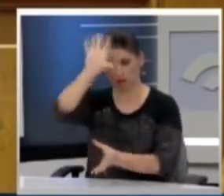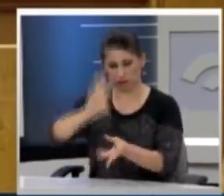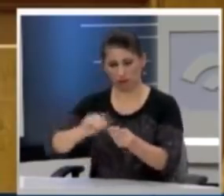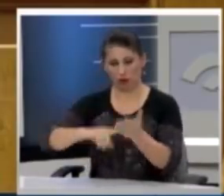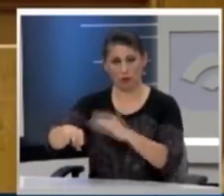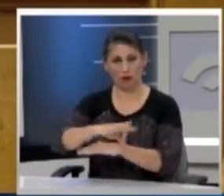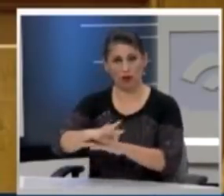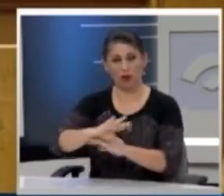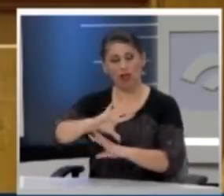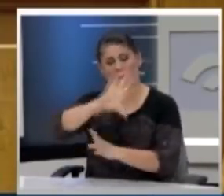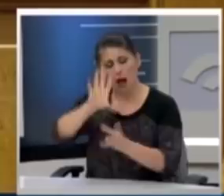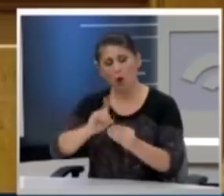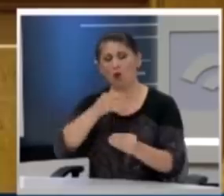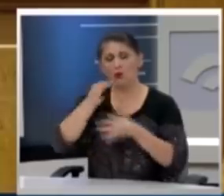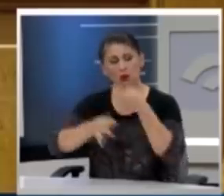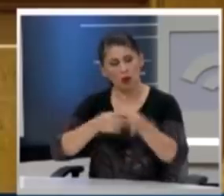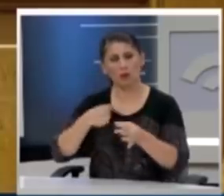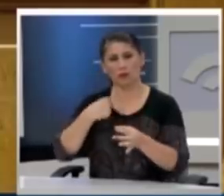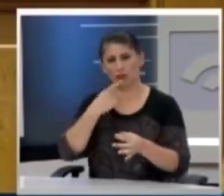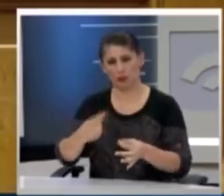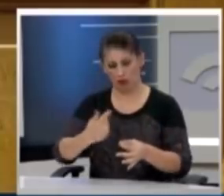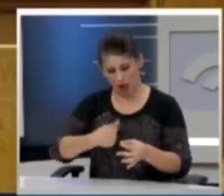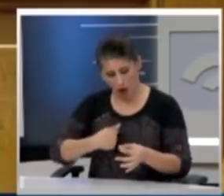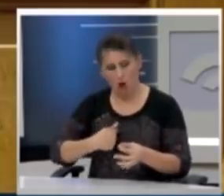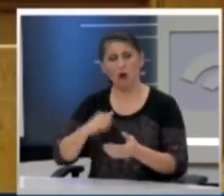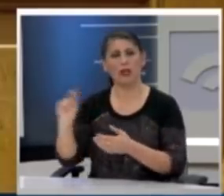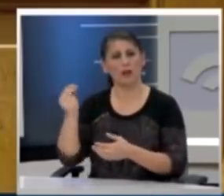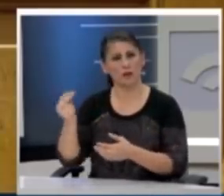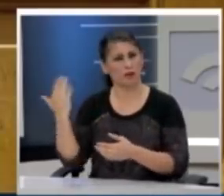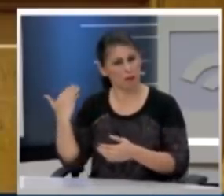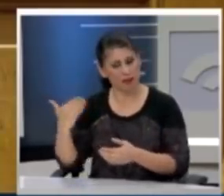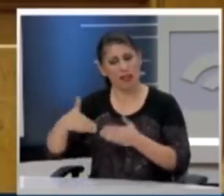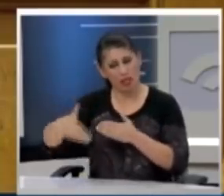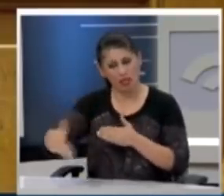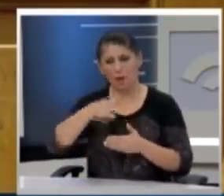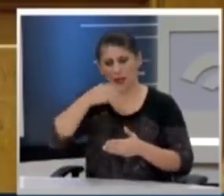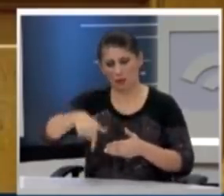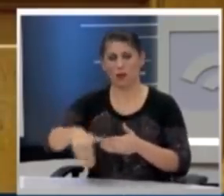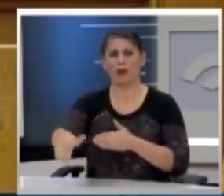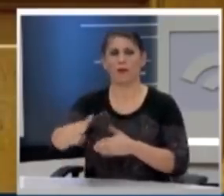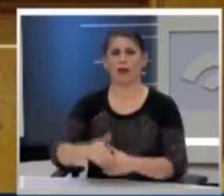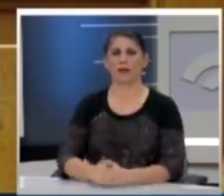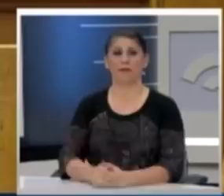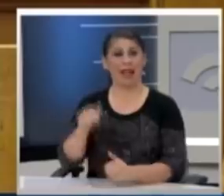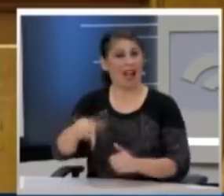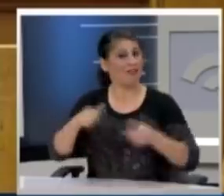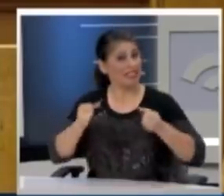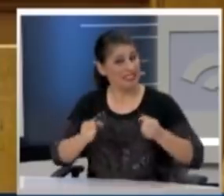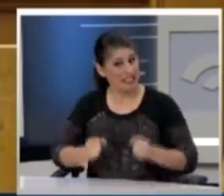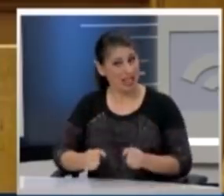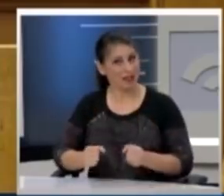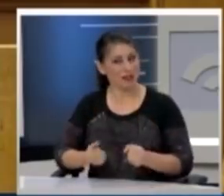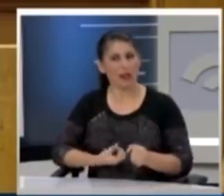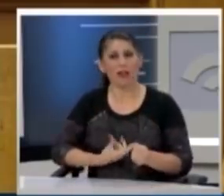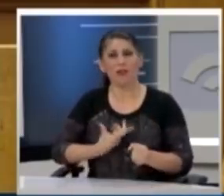που προαναφέραμε και σήμερα αυτή τη στιγμή εγώ και οι βουλευτές που μίλησαν και θα μιλήσουν αυτή μας η στάσει